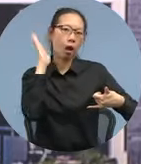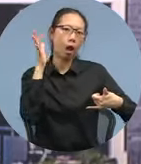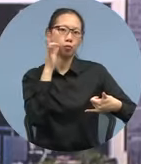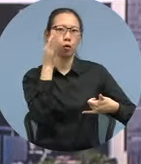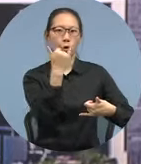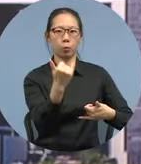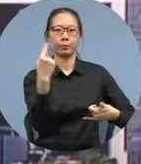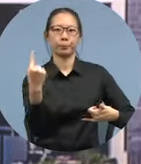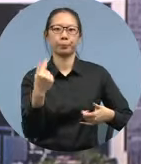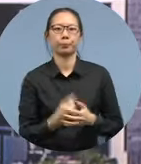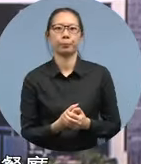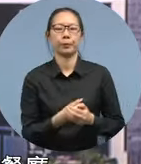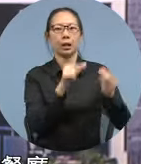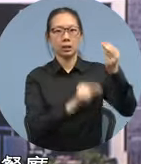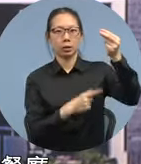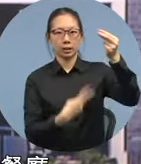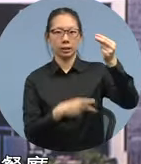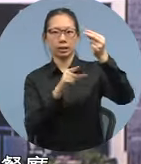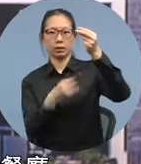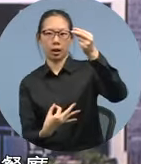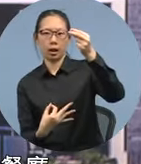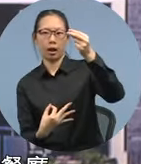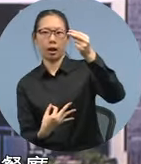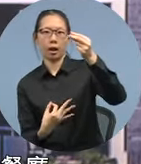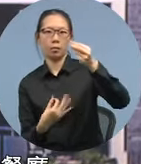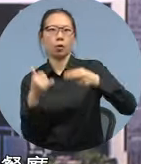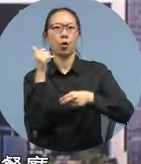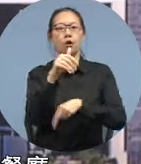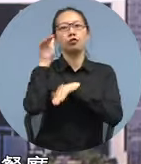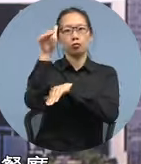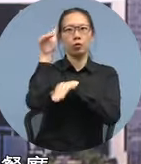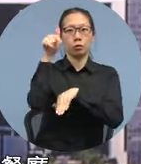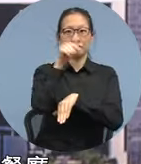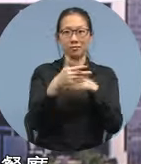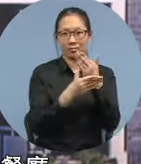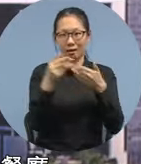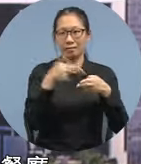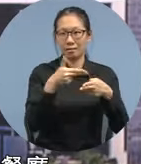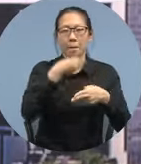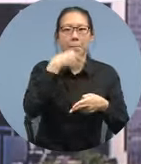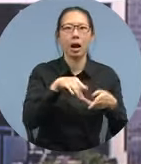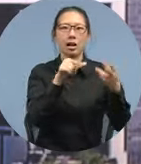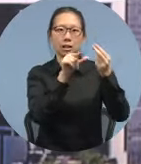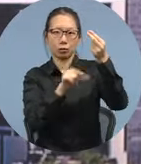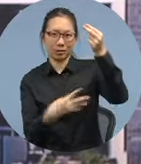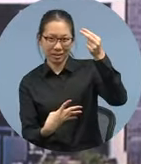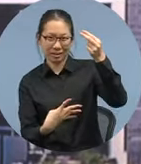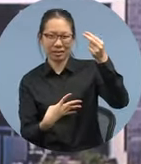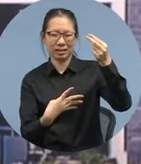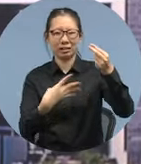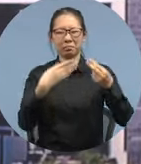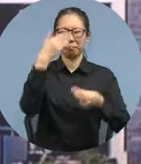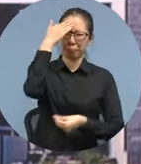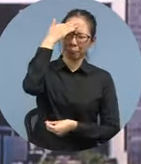係男士61歲啦。咁佢喺7月23號到就去過新發茶餐廳啦。咁啊7月4號開始有